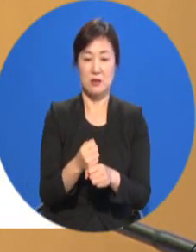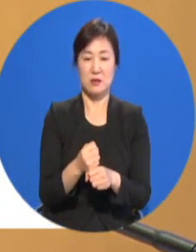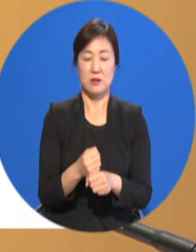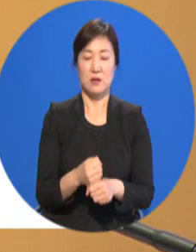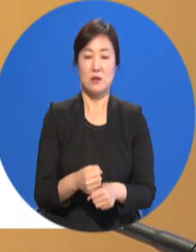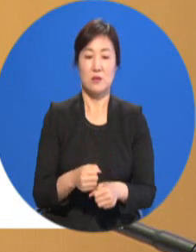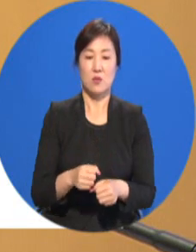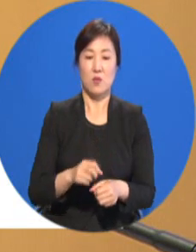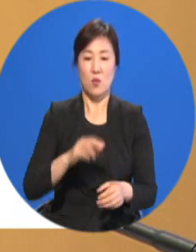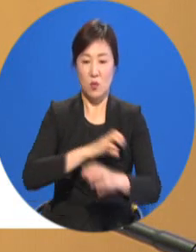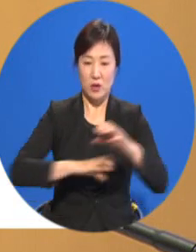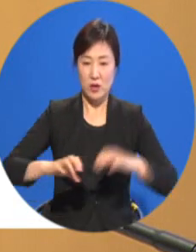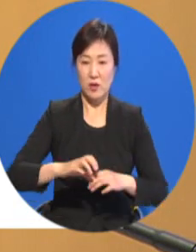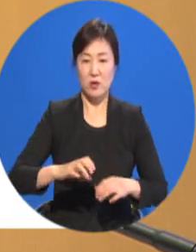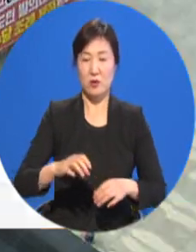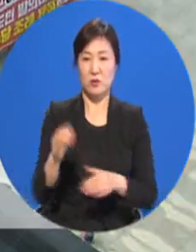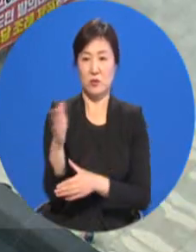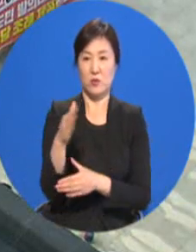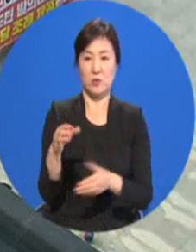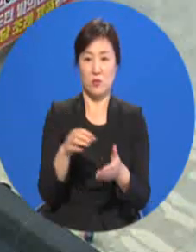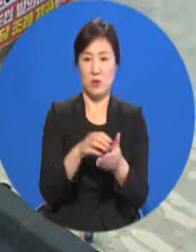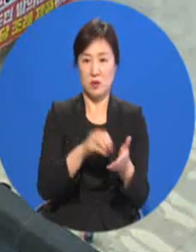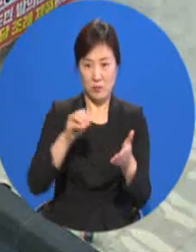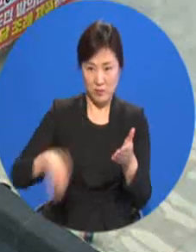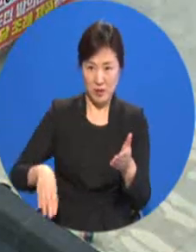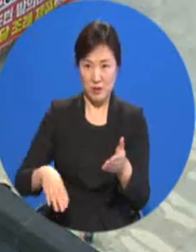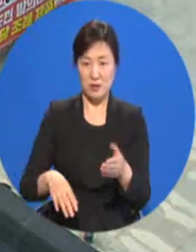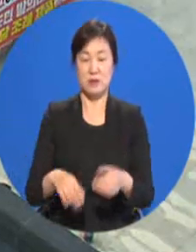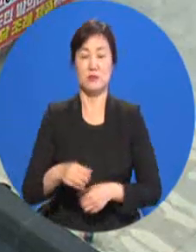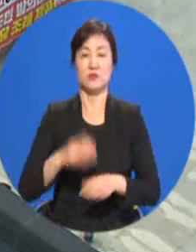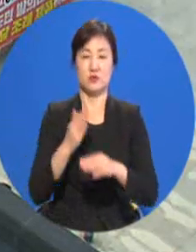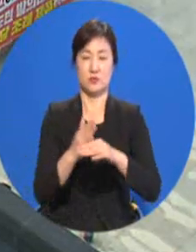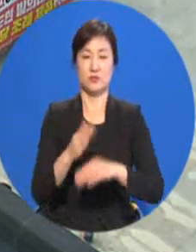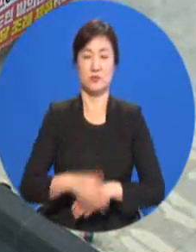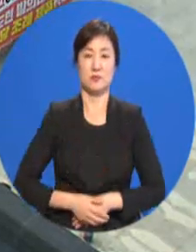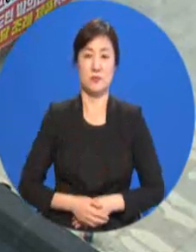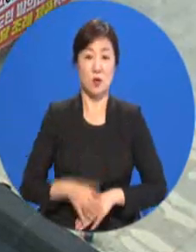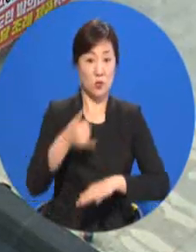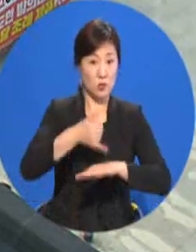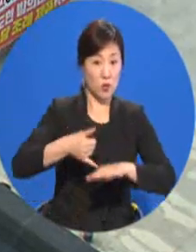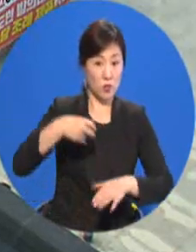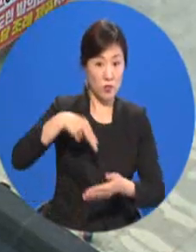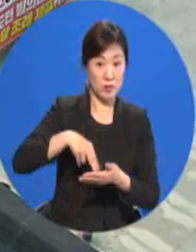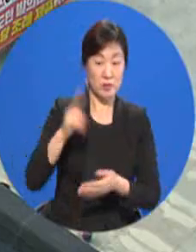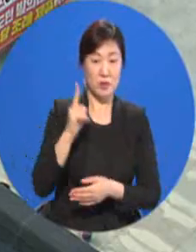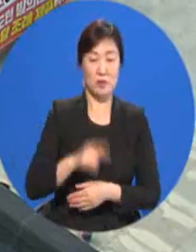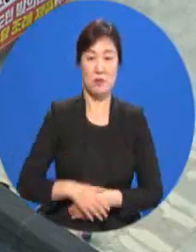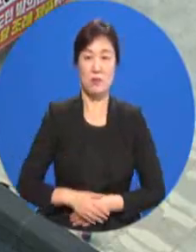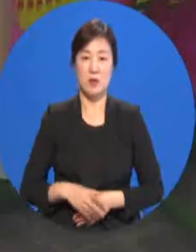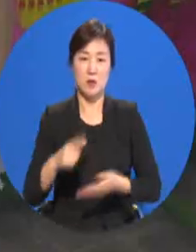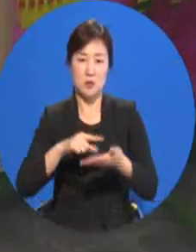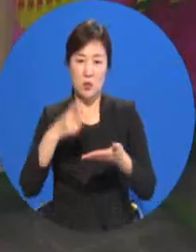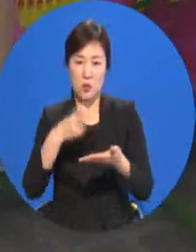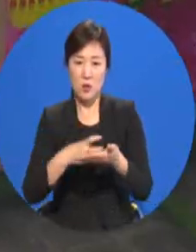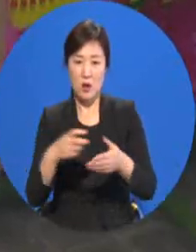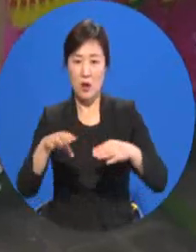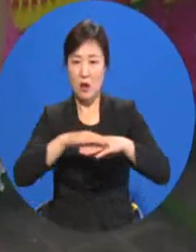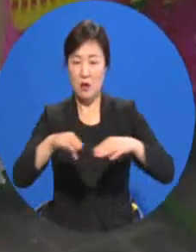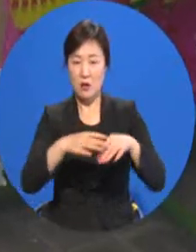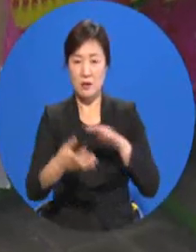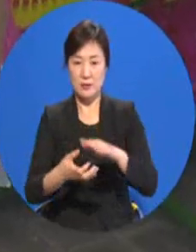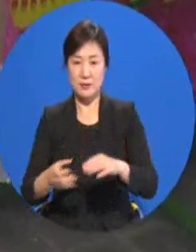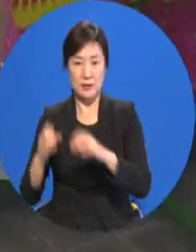소외시키는 역주행을 하고 있습니다. 한편 농민들은 농어민 수당 조례안 처리를 앞두고 상여를